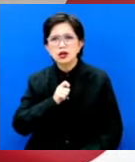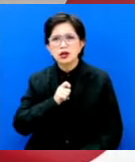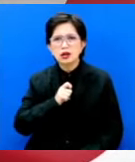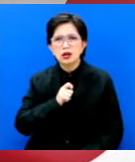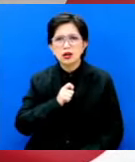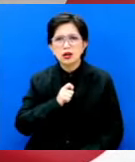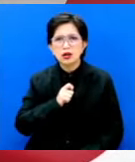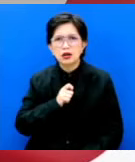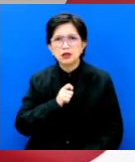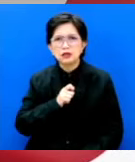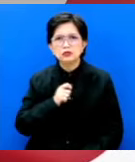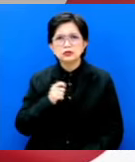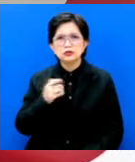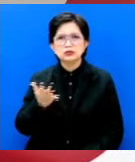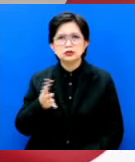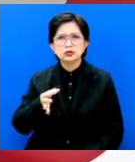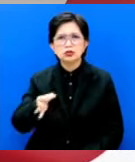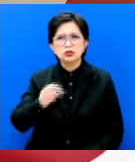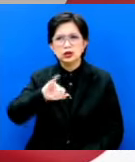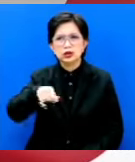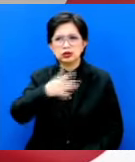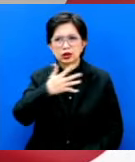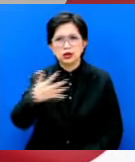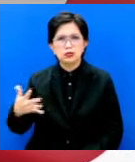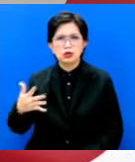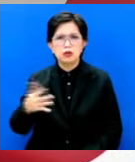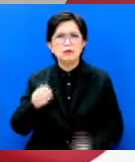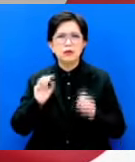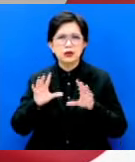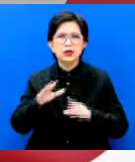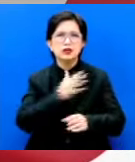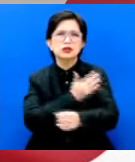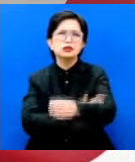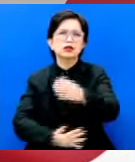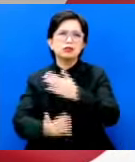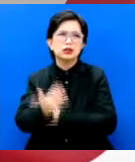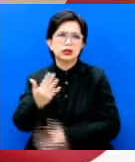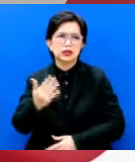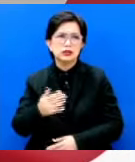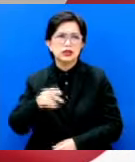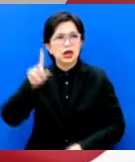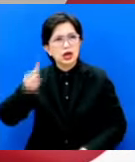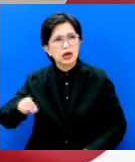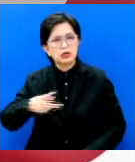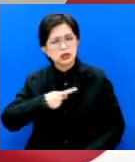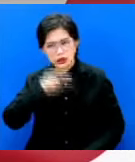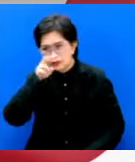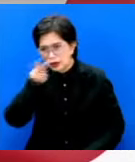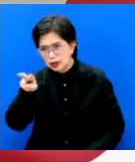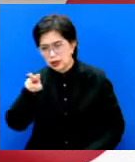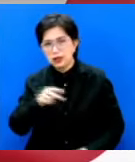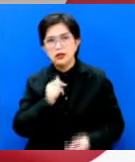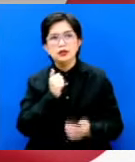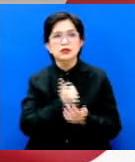diKotaJayapurayang jugapenyandangdisabilitas,kitaperlu memperhatikanhalitu.Dan